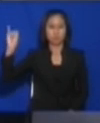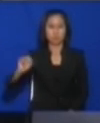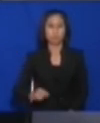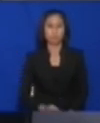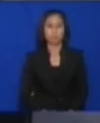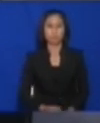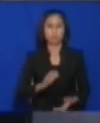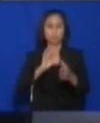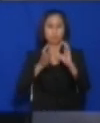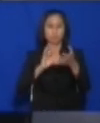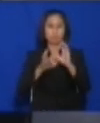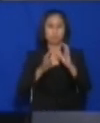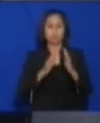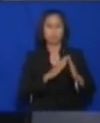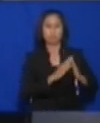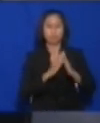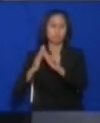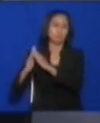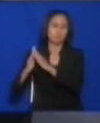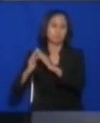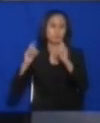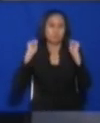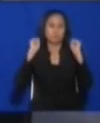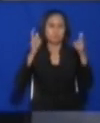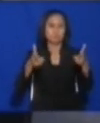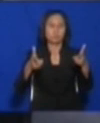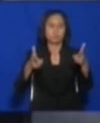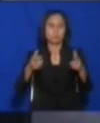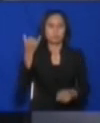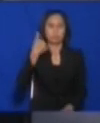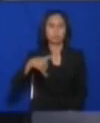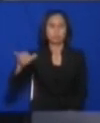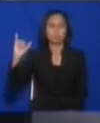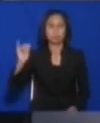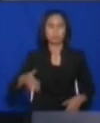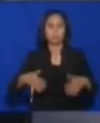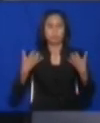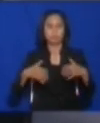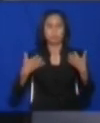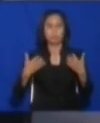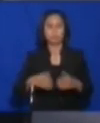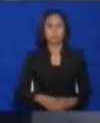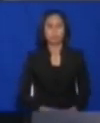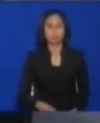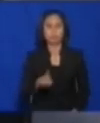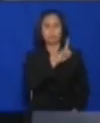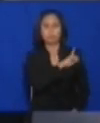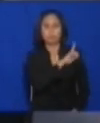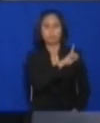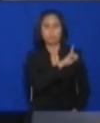huh sejahtera dan mandiri kami sangat berharap